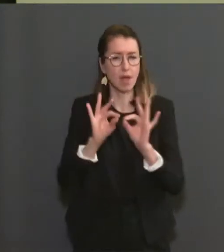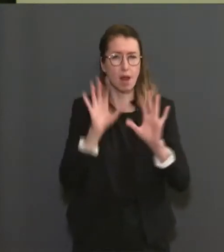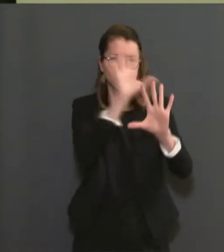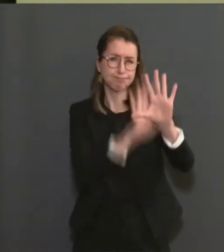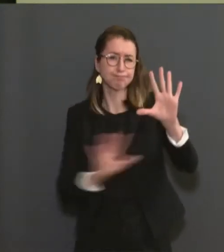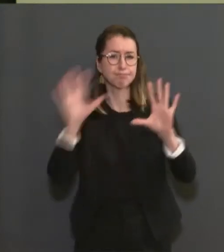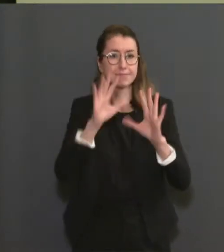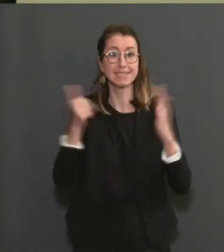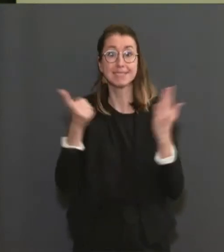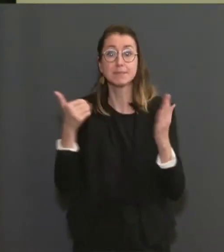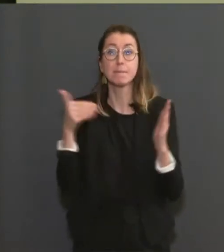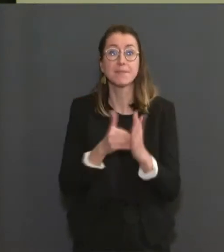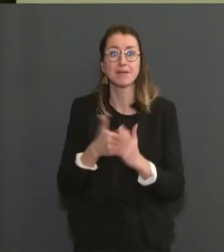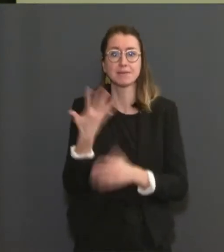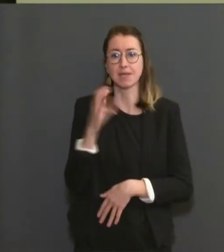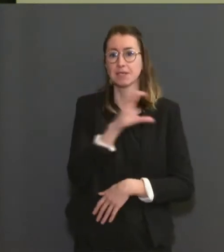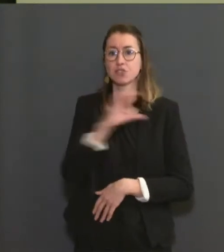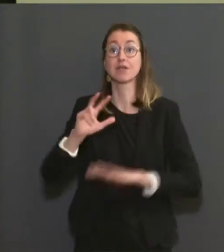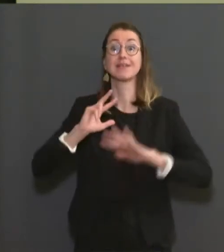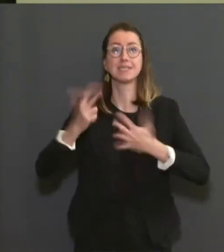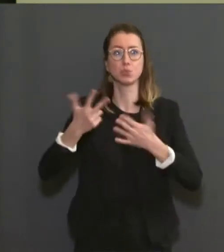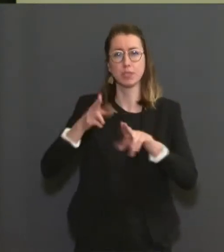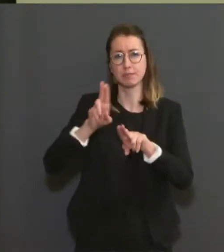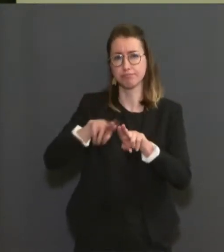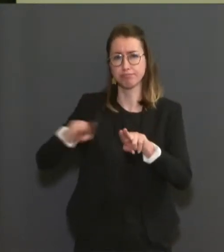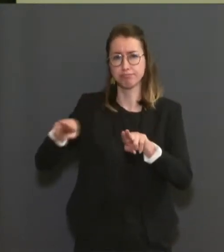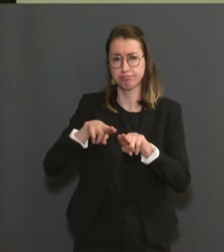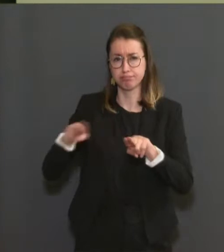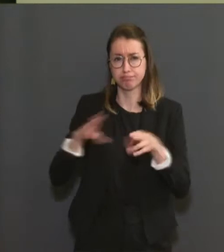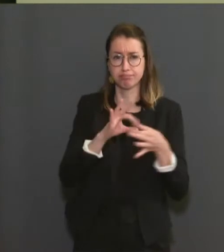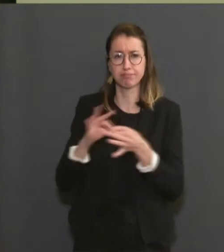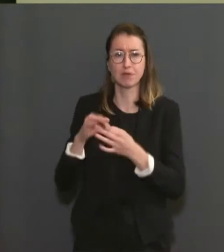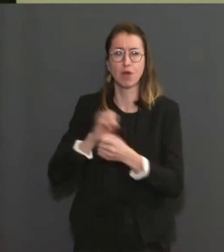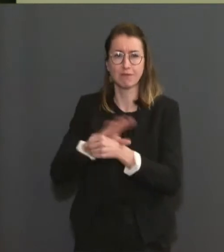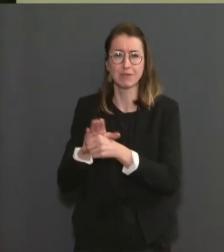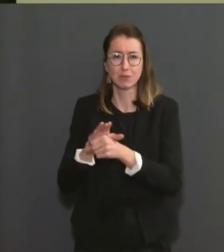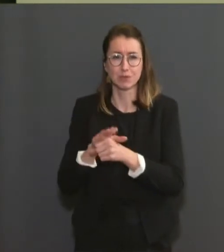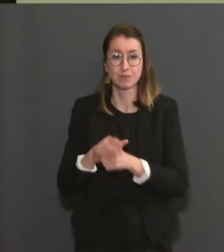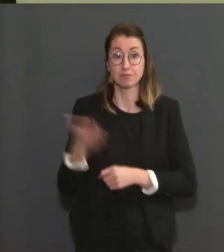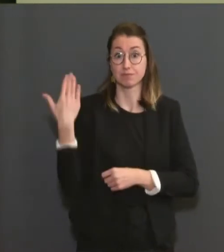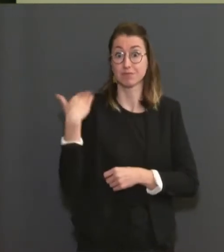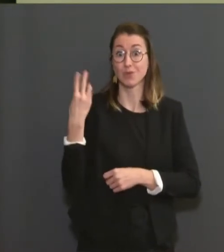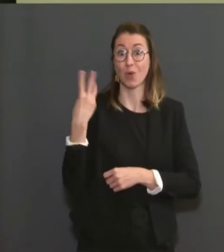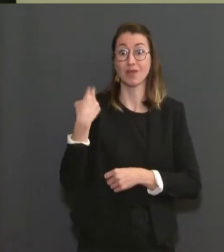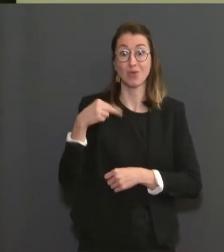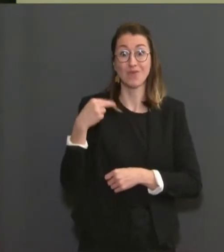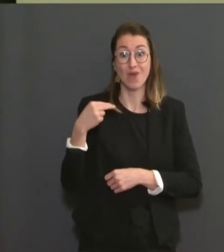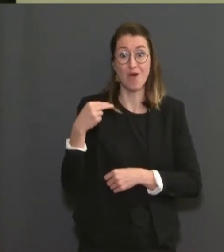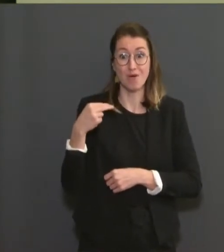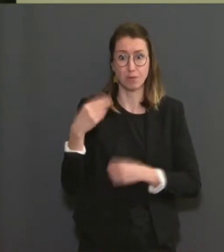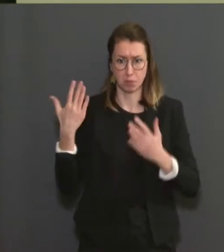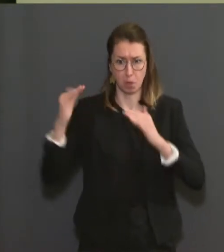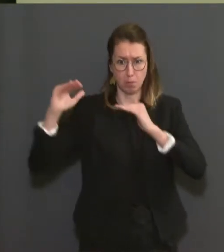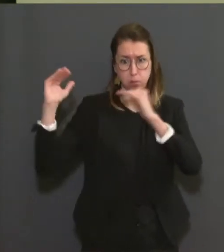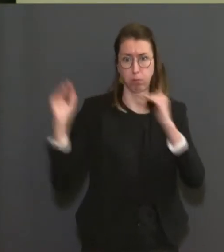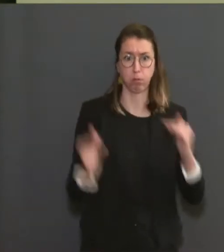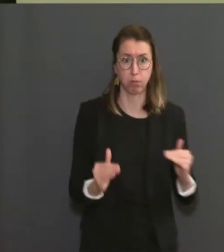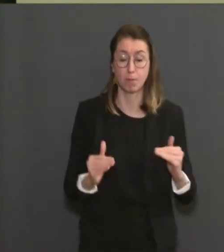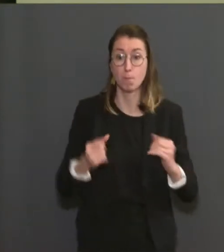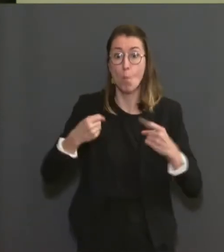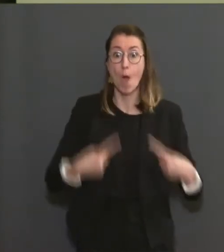du pic que nous avons connu le 3 novembre. Au niveau des soins intensifs, il y a